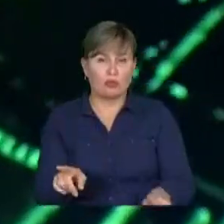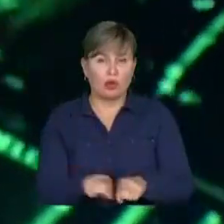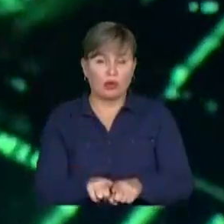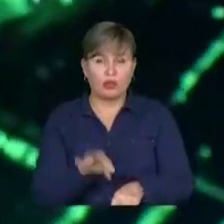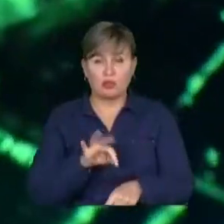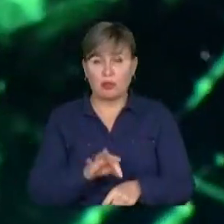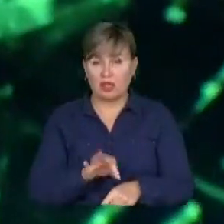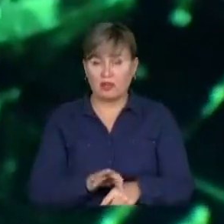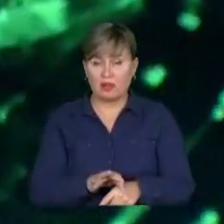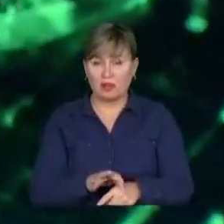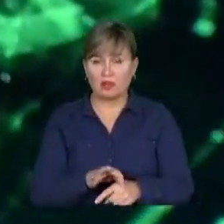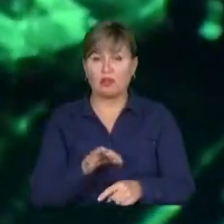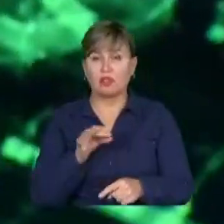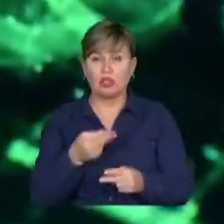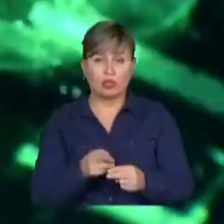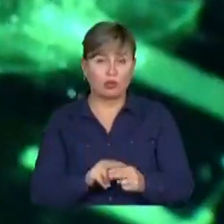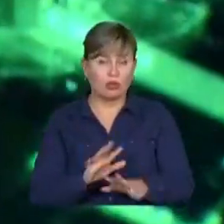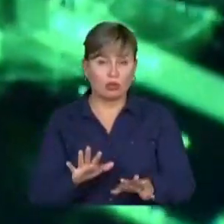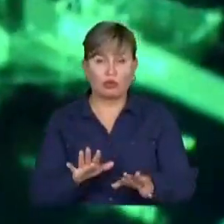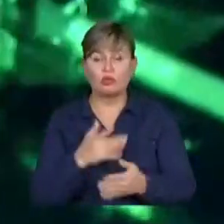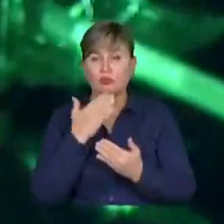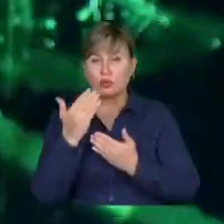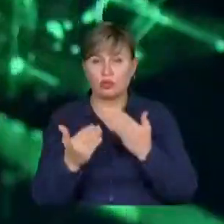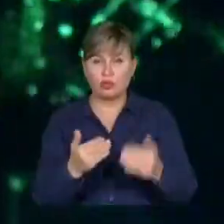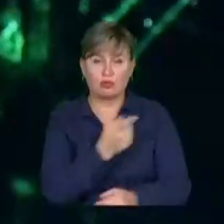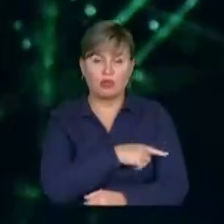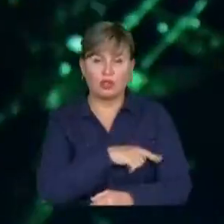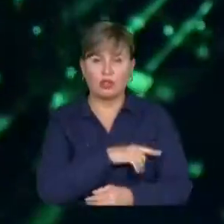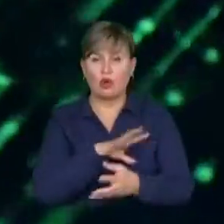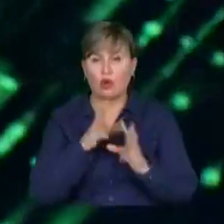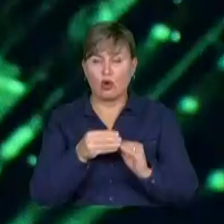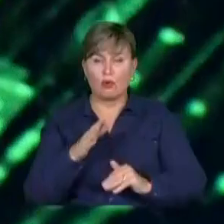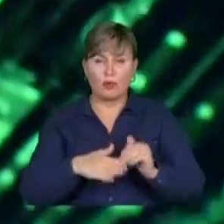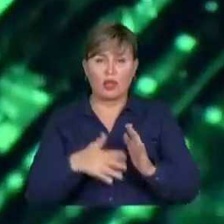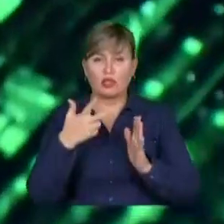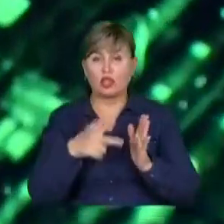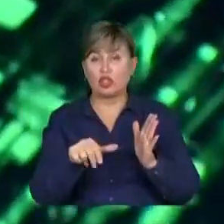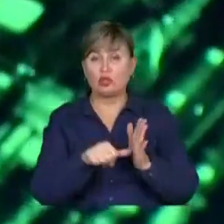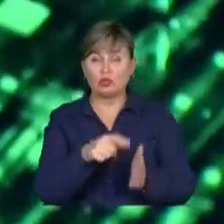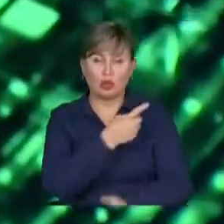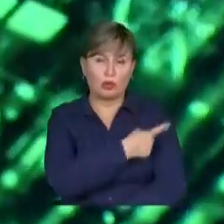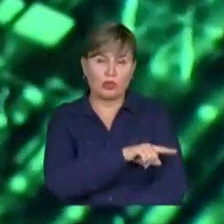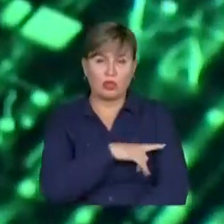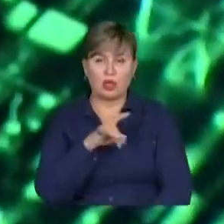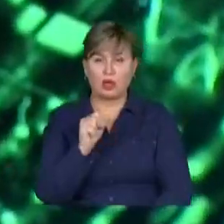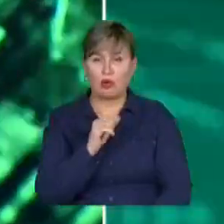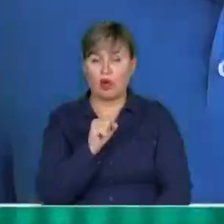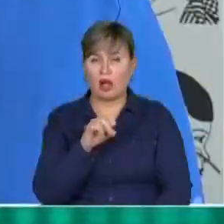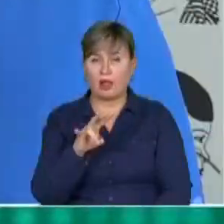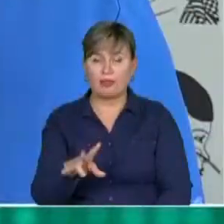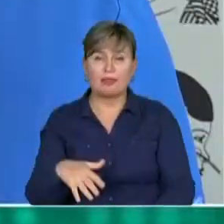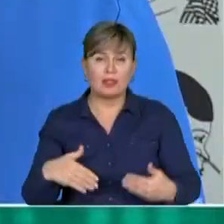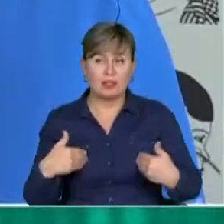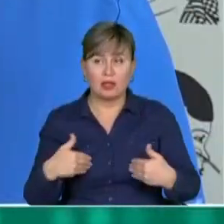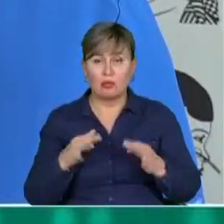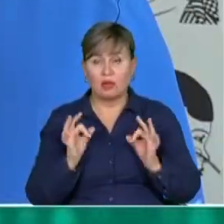этих заболеваний, об этом и не только, спросим у врача общей практики 36-й поликлиники Рауана Нуркенова. Здравствуйте.